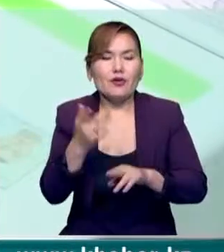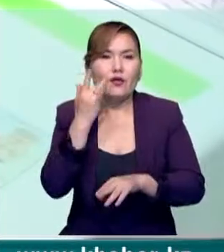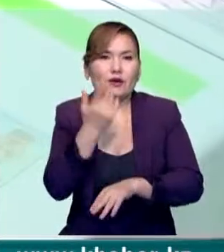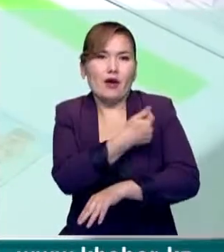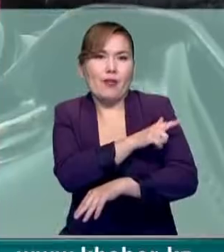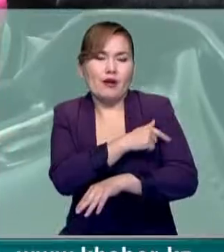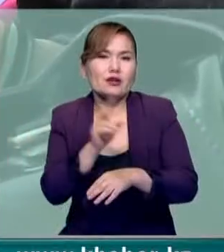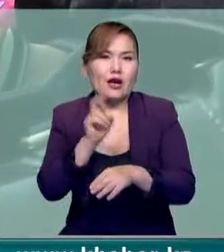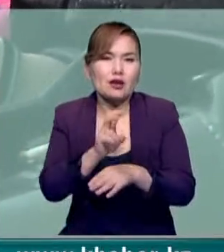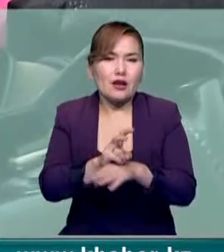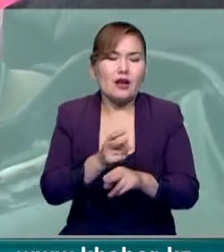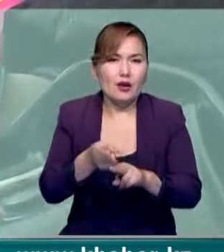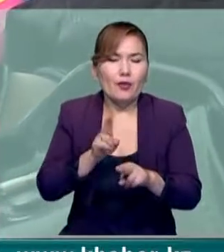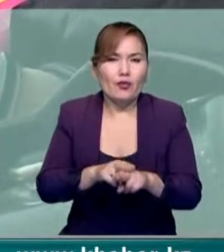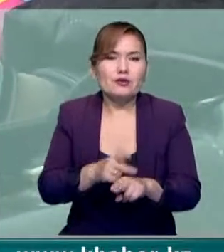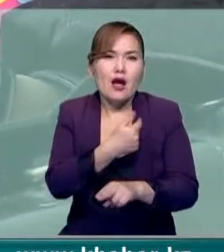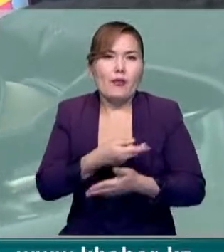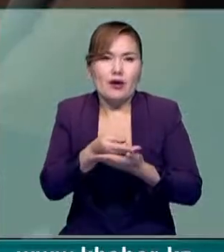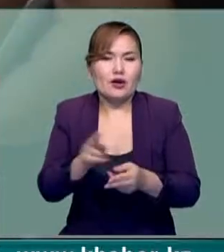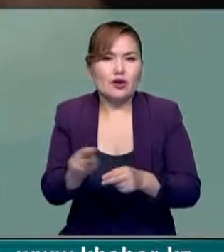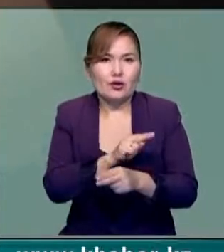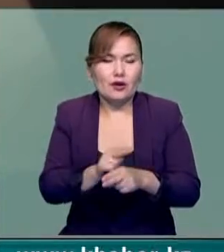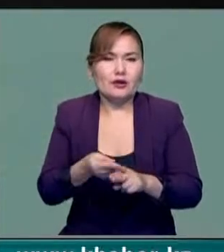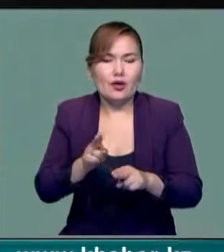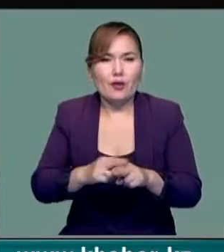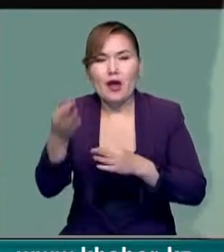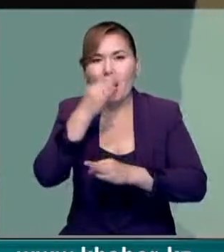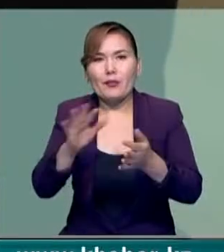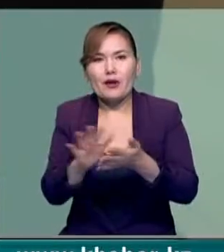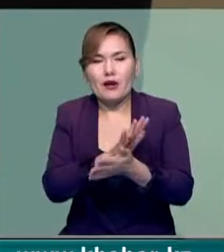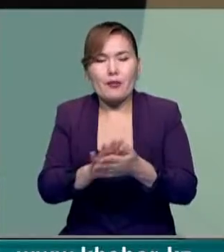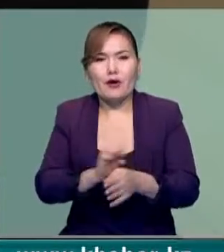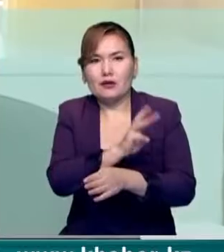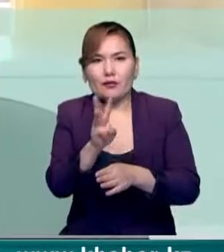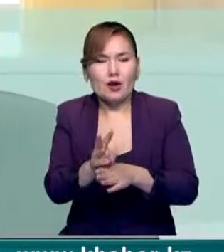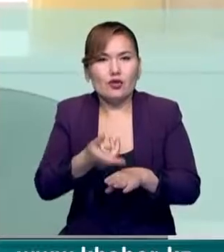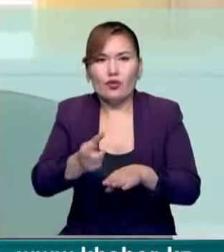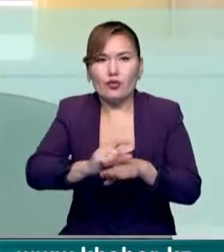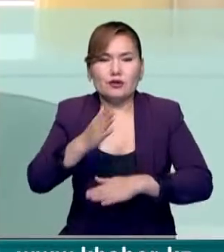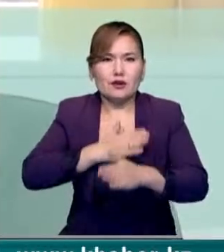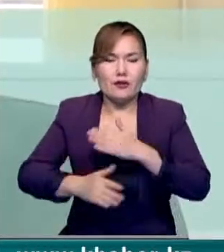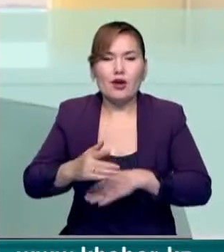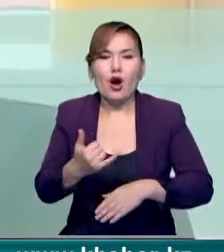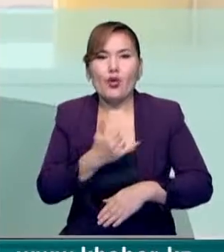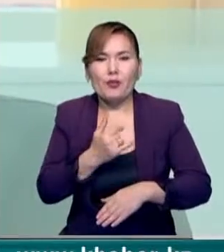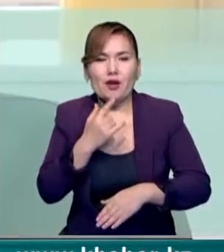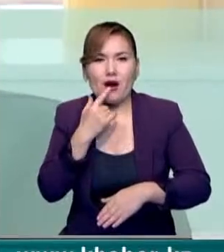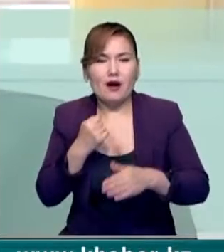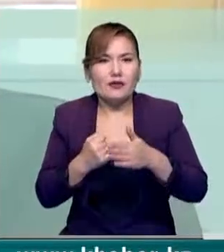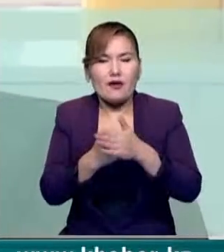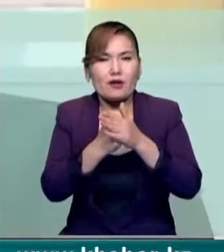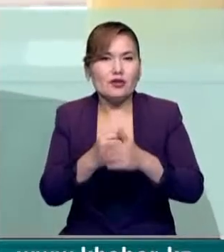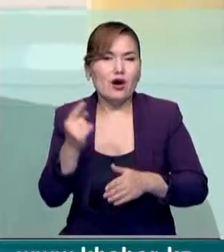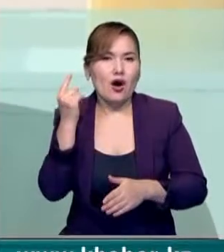тексертіп, мамандардың кеңесін алып тұрады. Ал қажетті препараттардың ақысыз беріліп жатқанына қуанышты. Давление ғой. Ұзын құлақ,